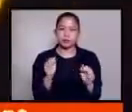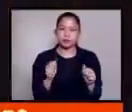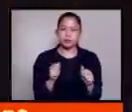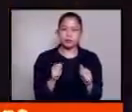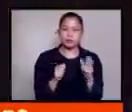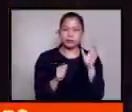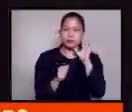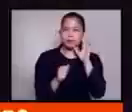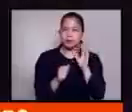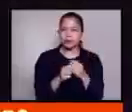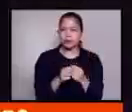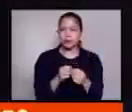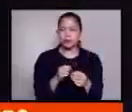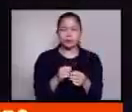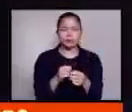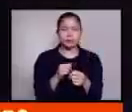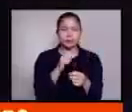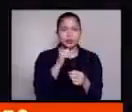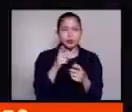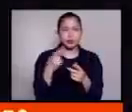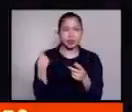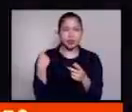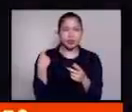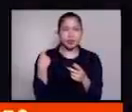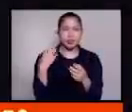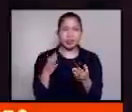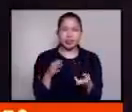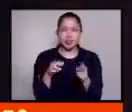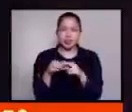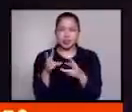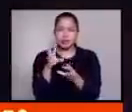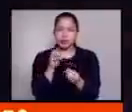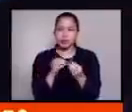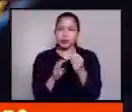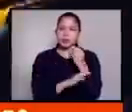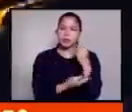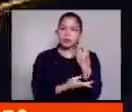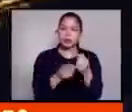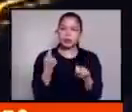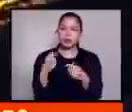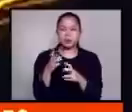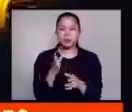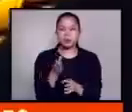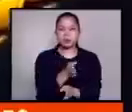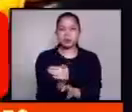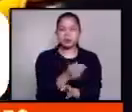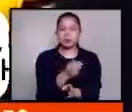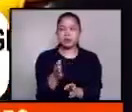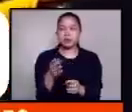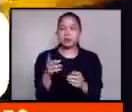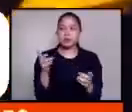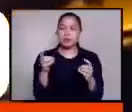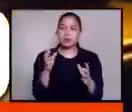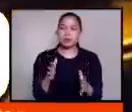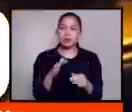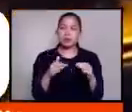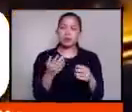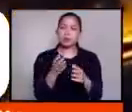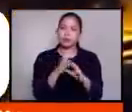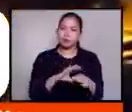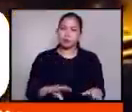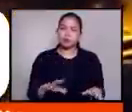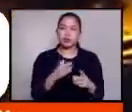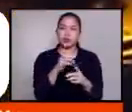If you are not paid the extra luggage, you drop. Sinubukan pa raw silang iligaw ng driver. Napakalma naman daw nila ang driver,